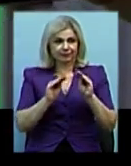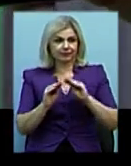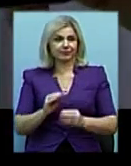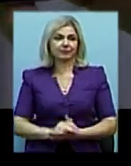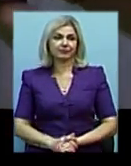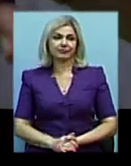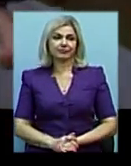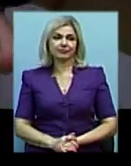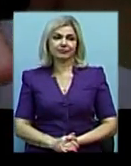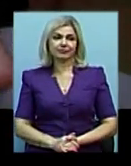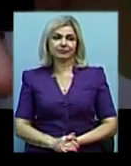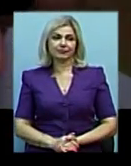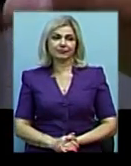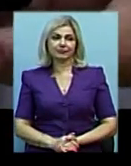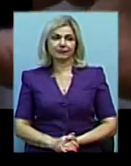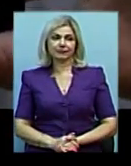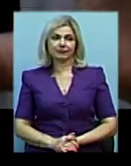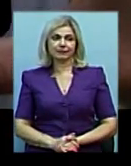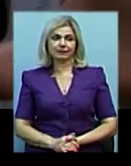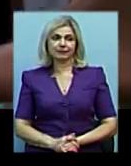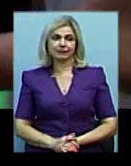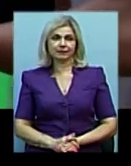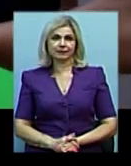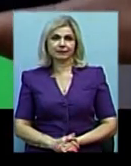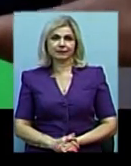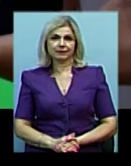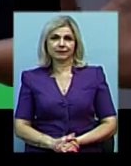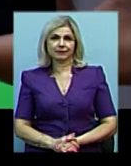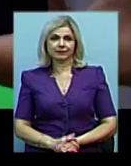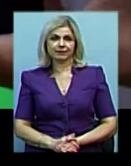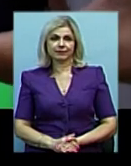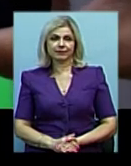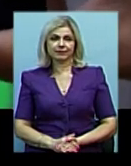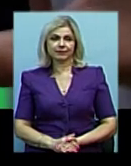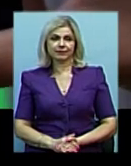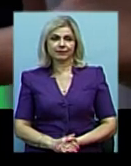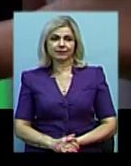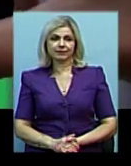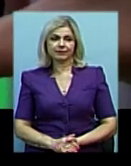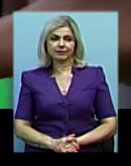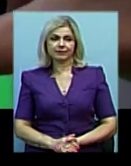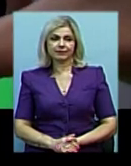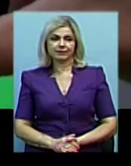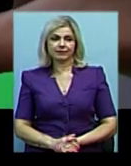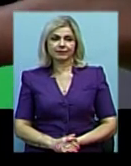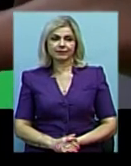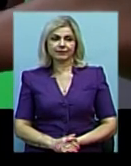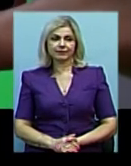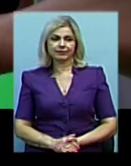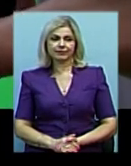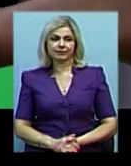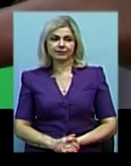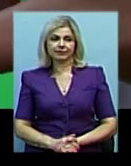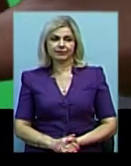і фото, робимо фото. На хлопчику, який у нас на фоні стоїть зелена кепка, тому її